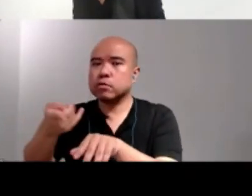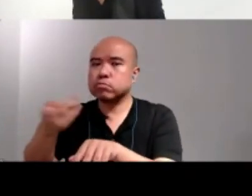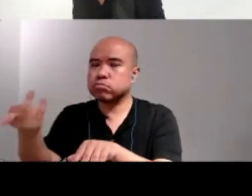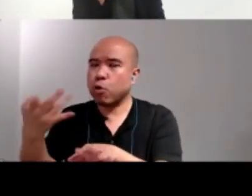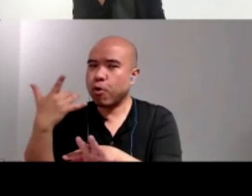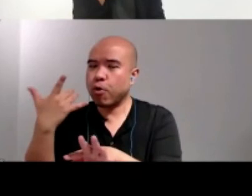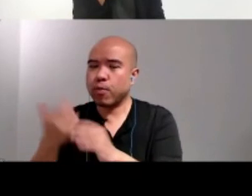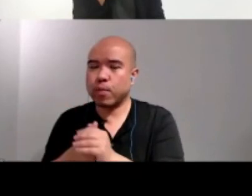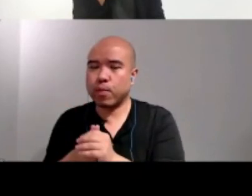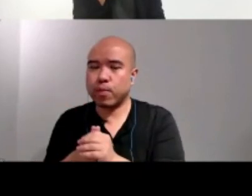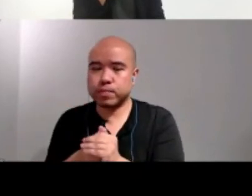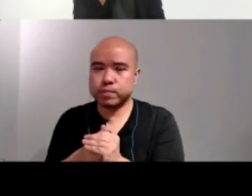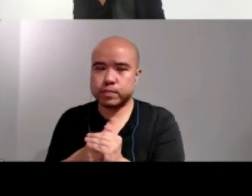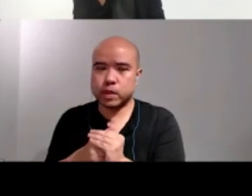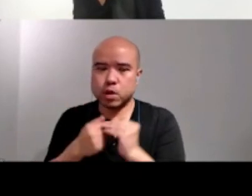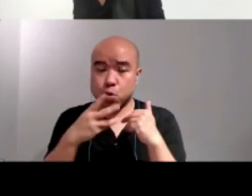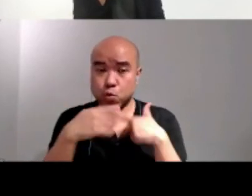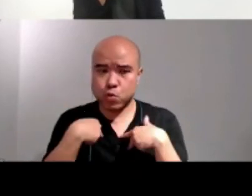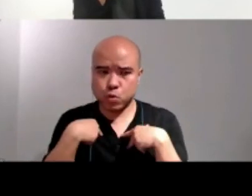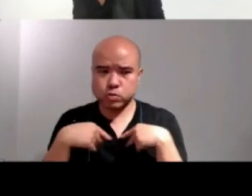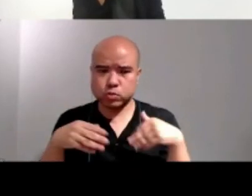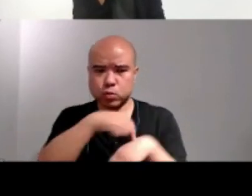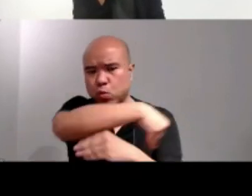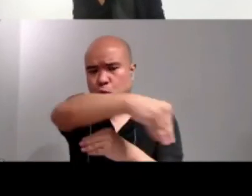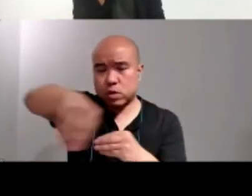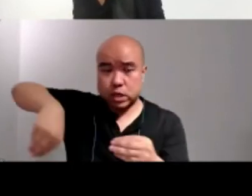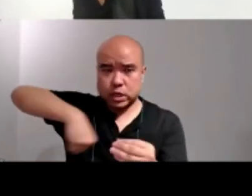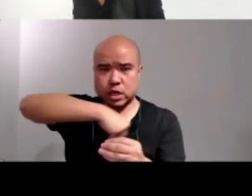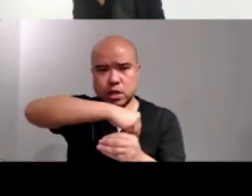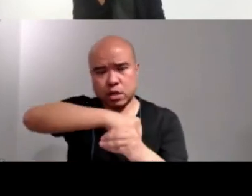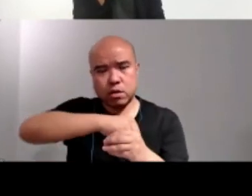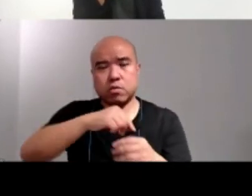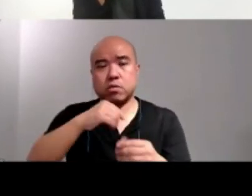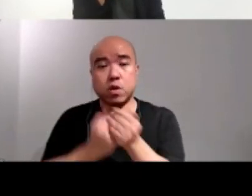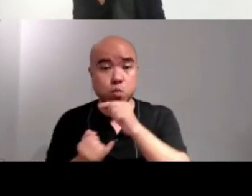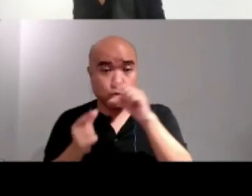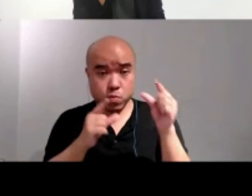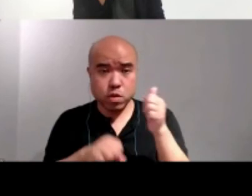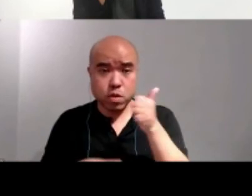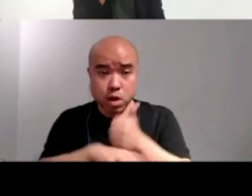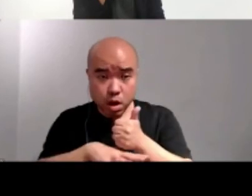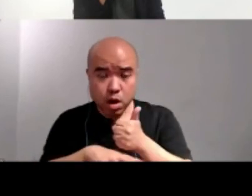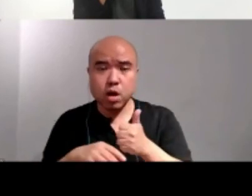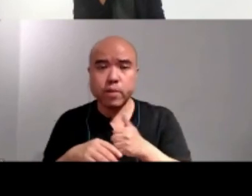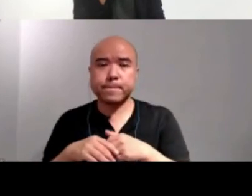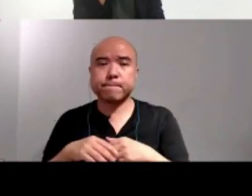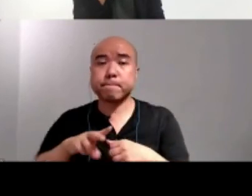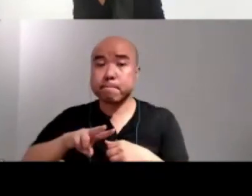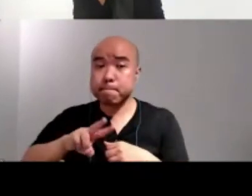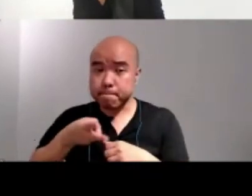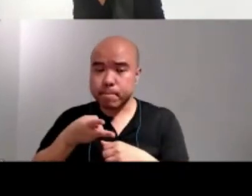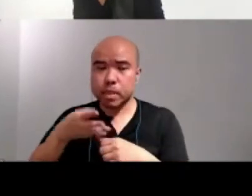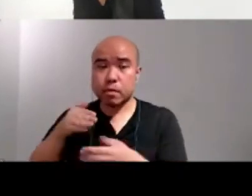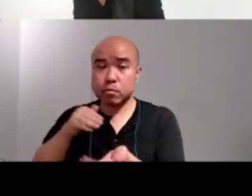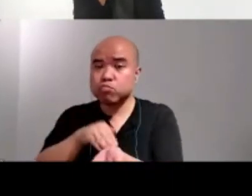我哋发现我哋嘅空间其实原来唔单止系生活嘅一个基本啊，仲系可以成为一个治疗嘅一个工具。